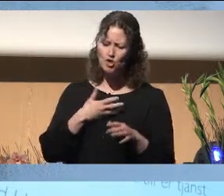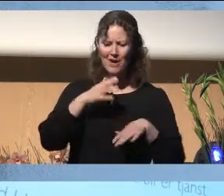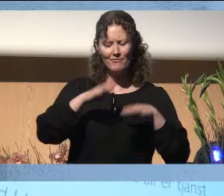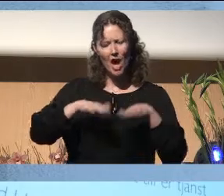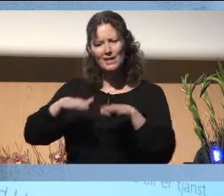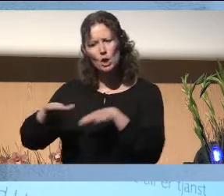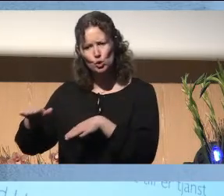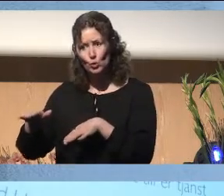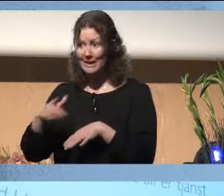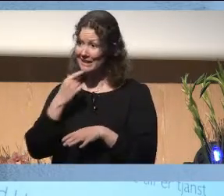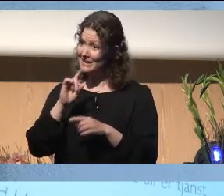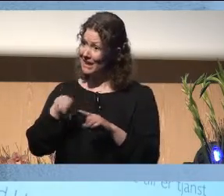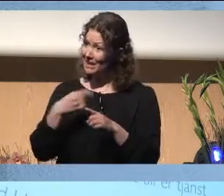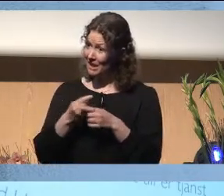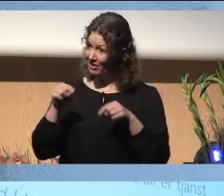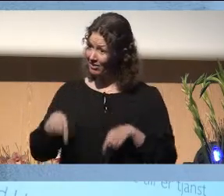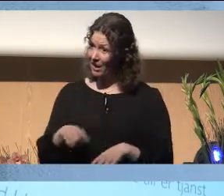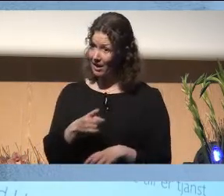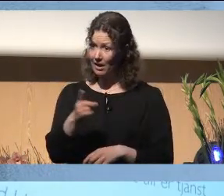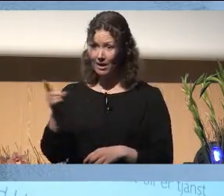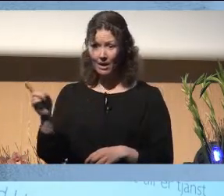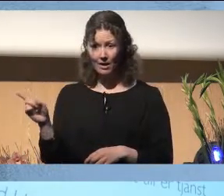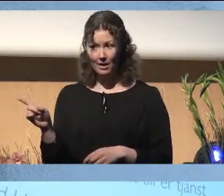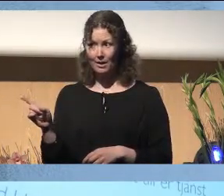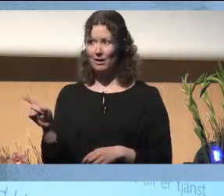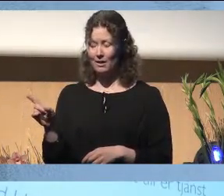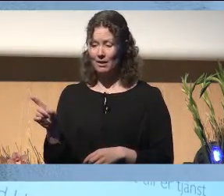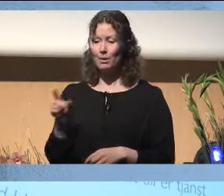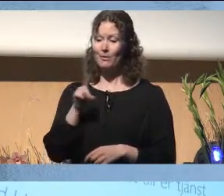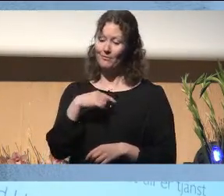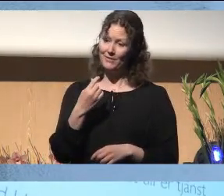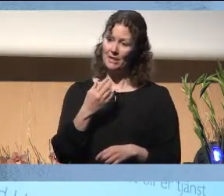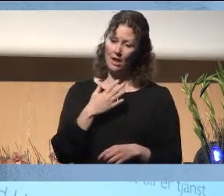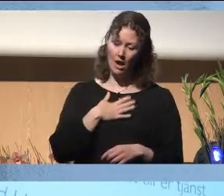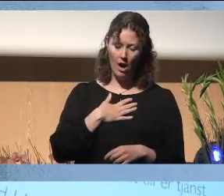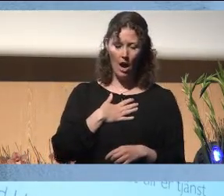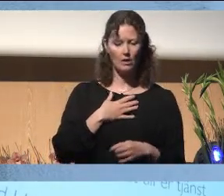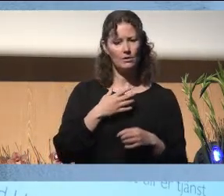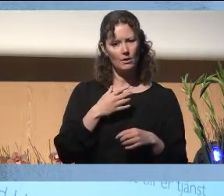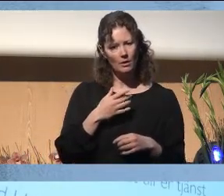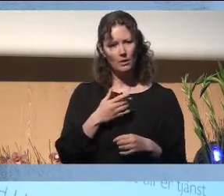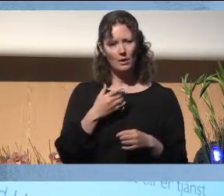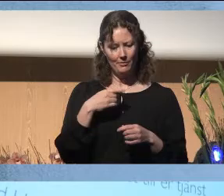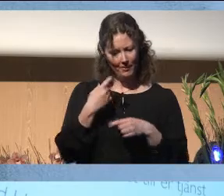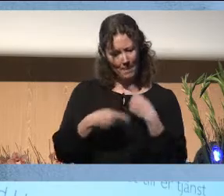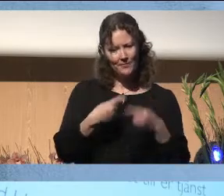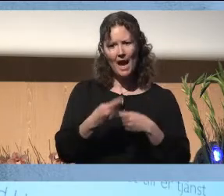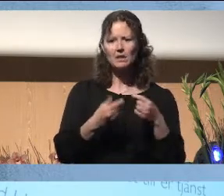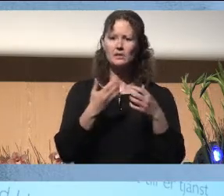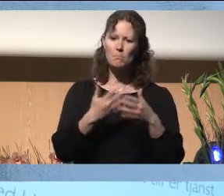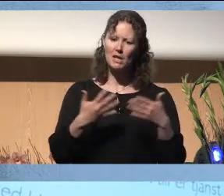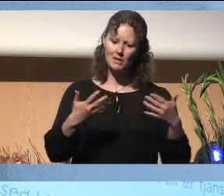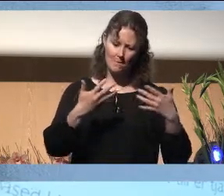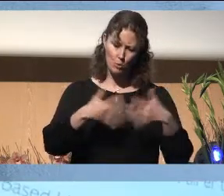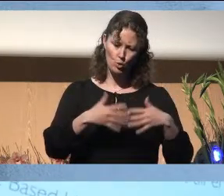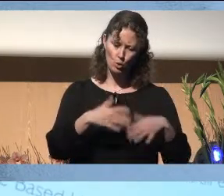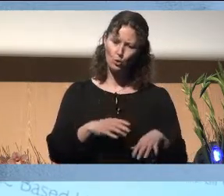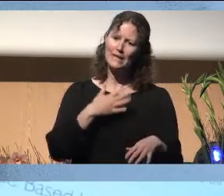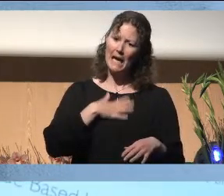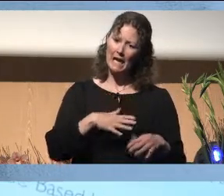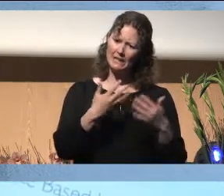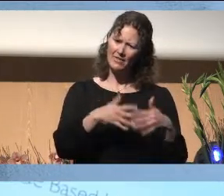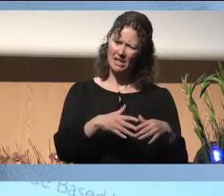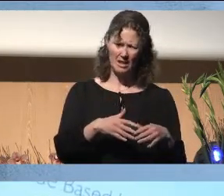variation. Känner ni igen det? Men vi har kvar massproduktionen i hälsotjänsten, i sjukvården. Och det är